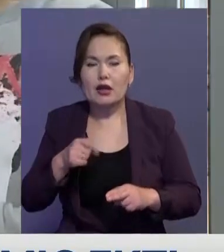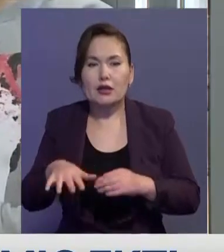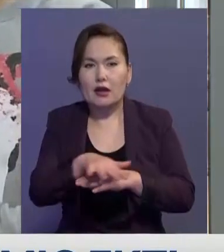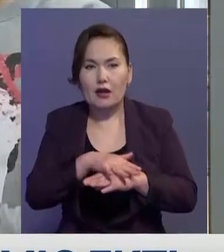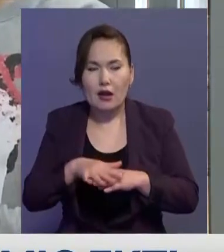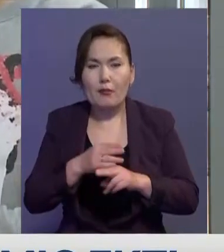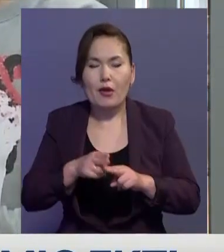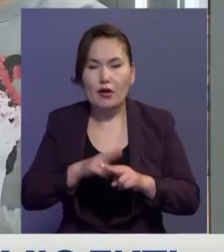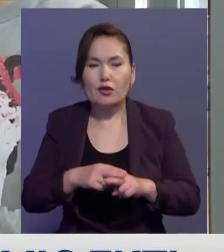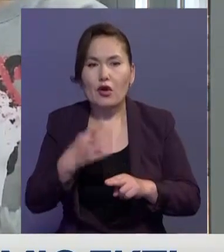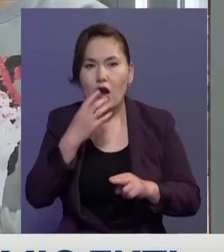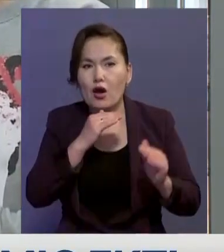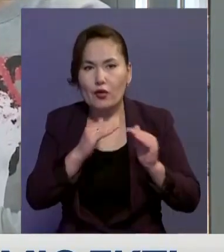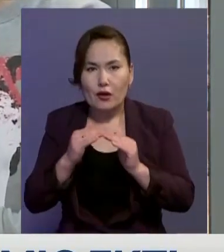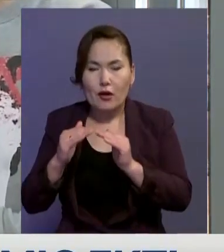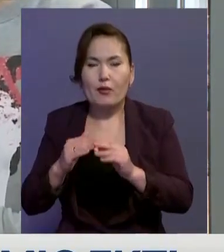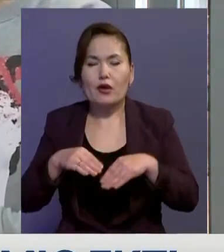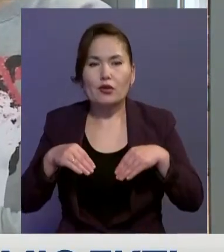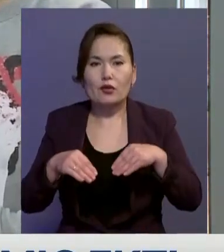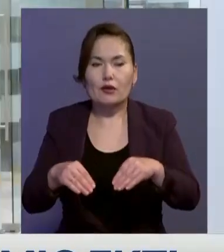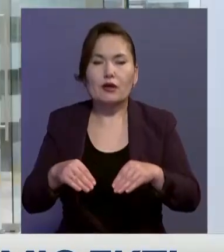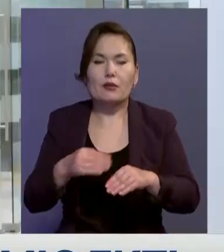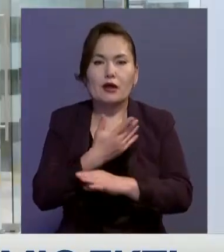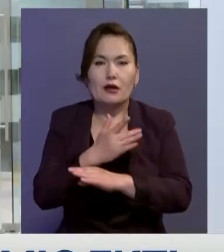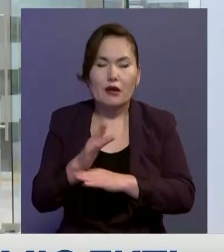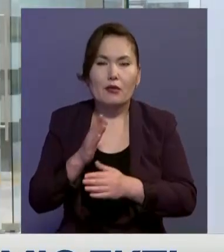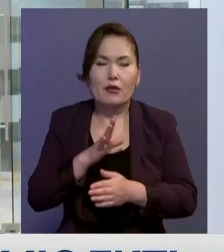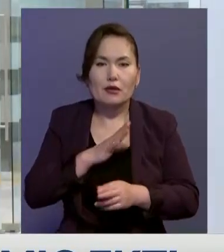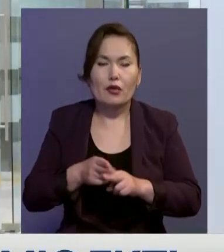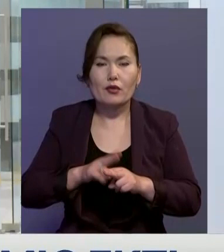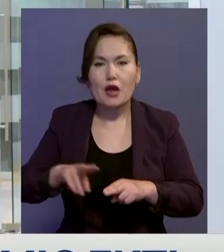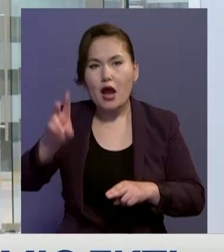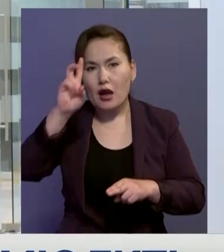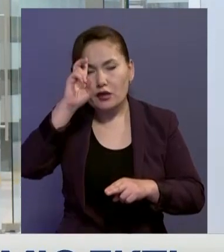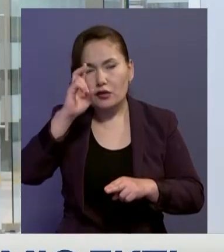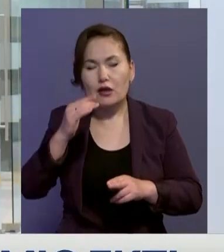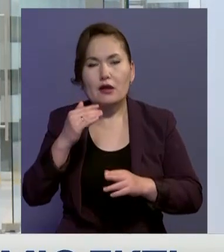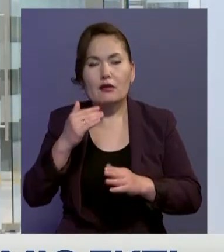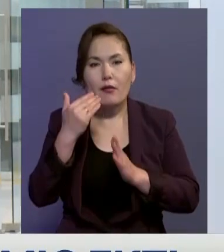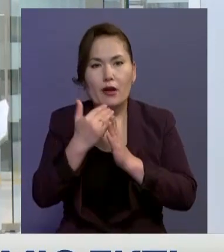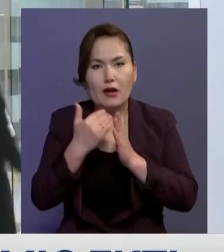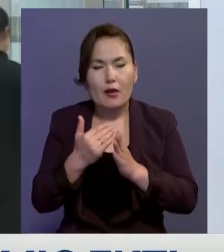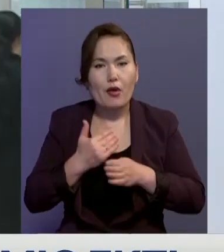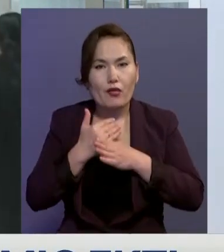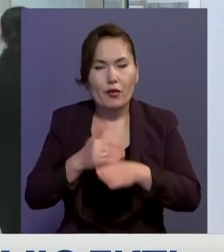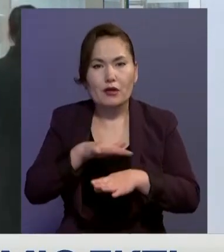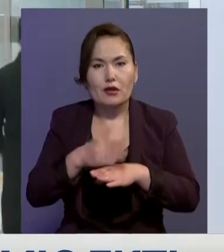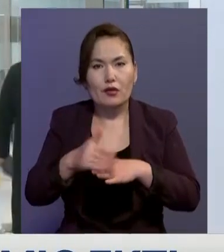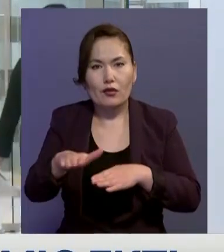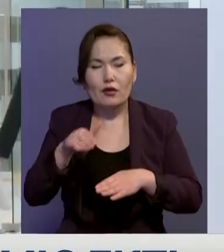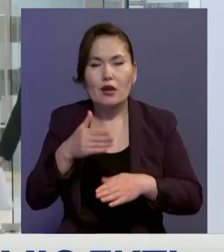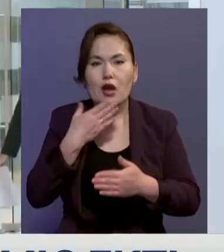жуық лимон дақылы өсіріледі. Нәтижелі жұмыспен қамту бағдарламасы шеңберінде грант жеңіп алып, бір үйіргелік